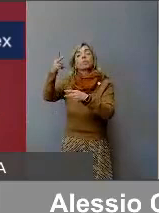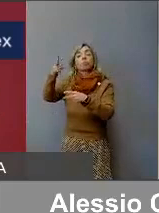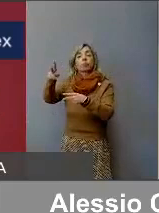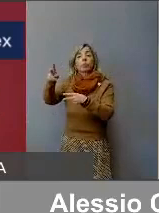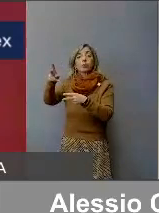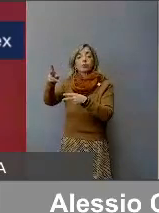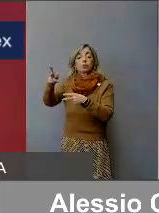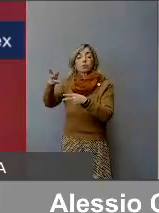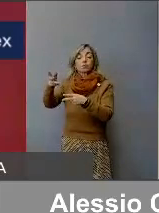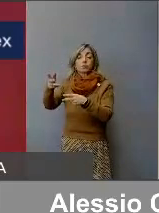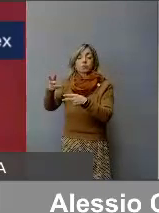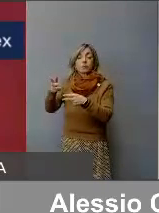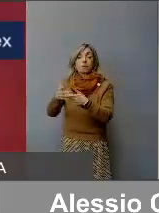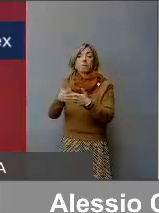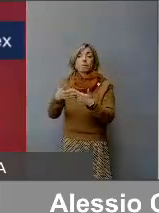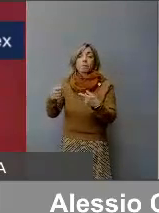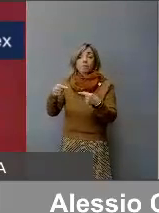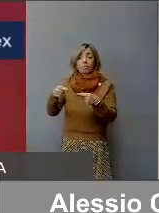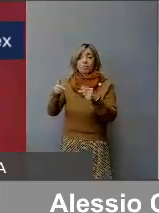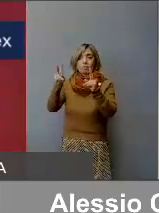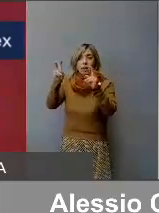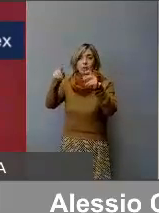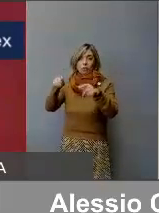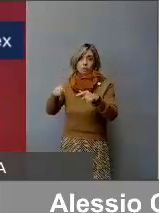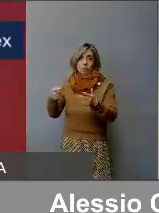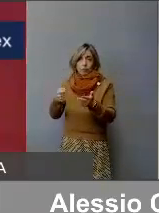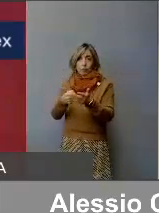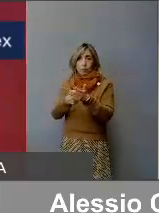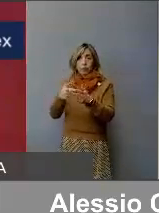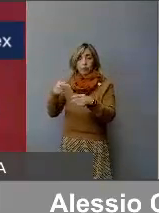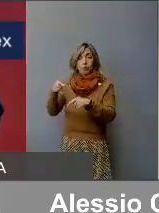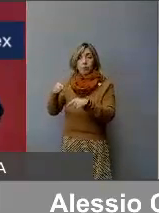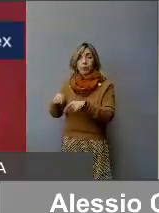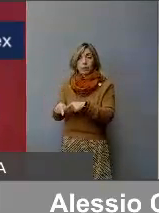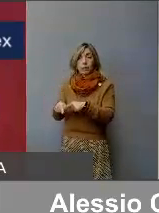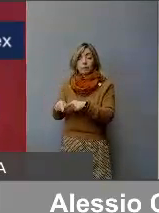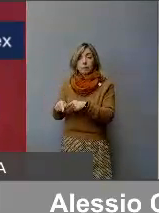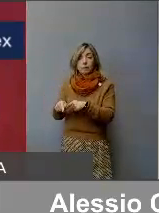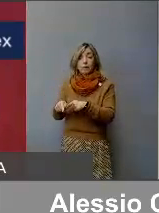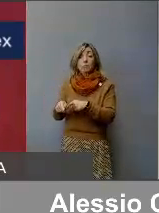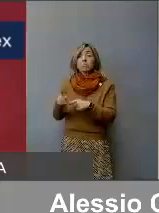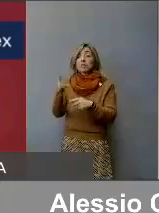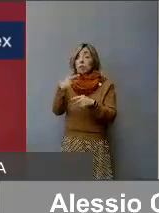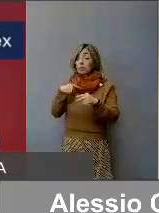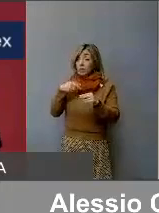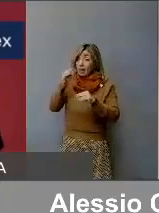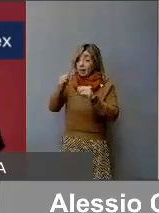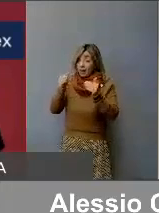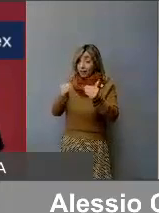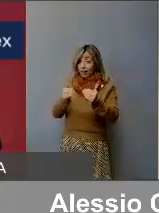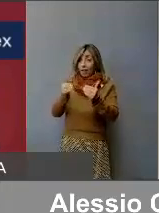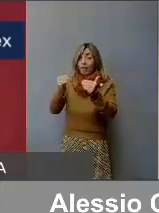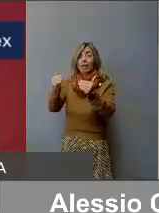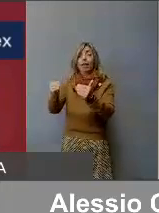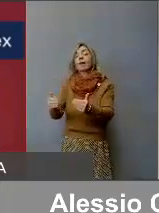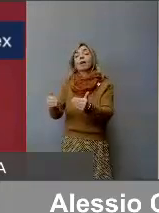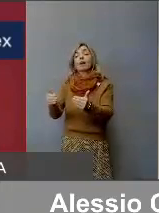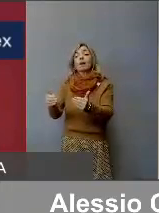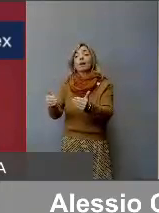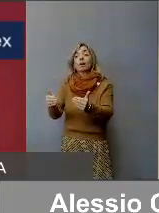argomentazioni che sono poi il pilastro portante proprio di queste di questo indirizzo ahimé la dichiarazione di